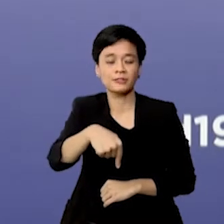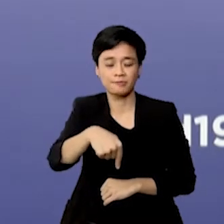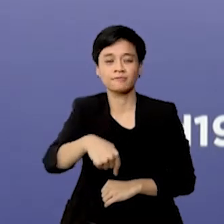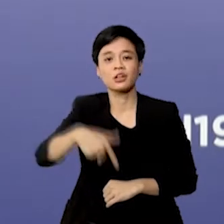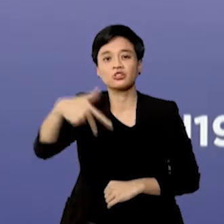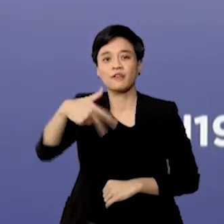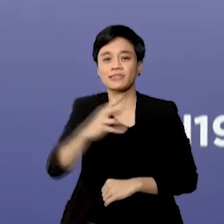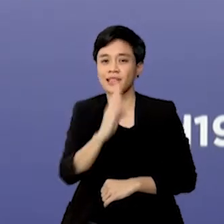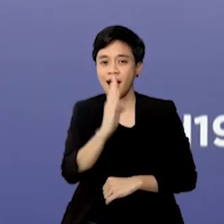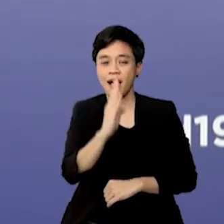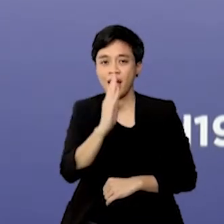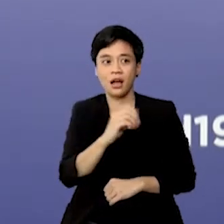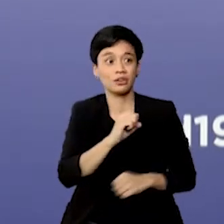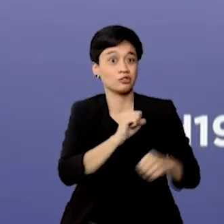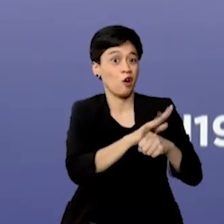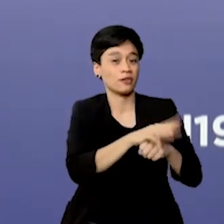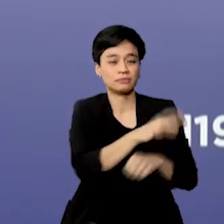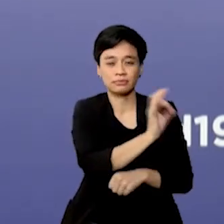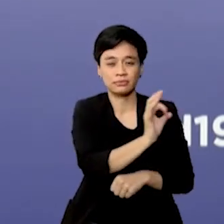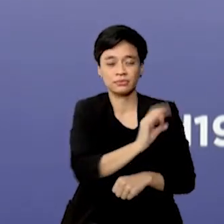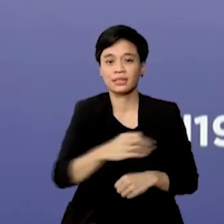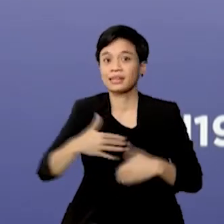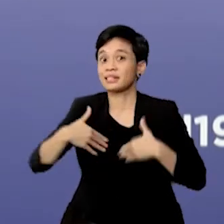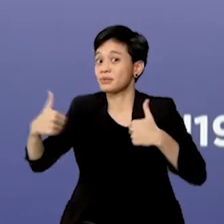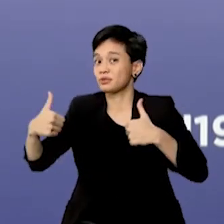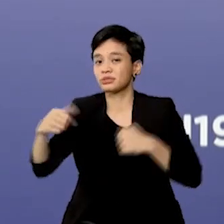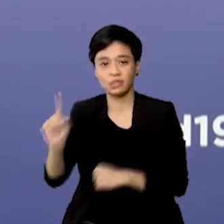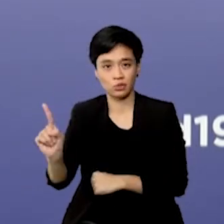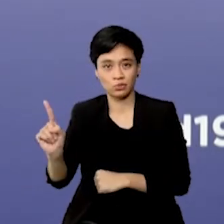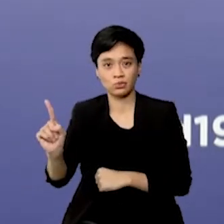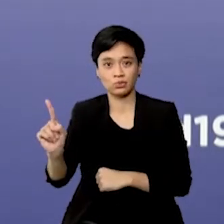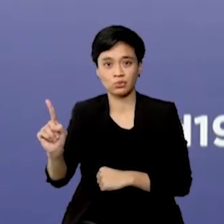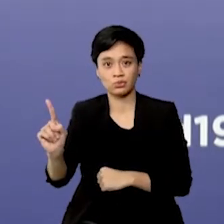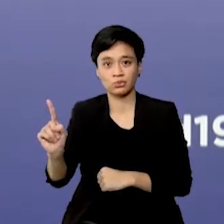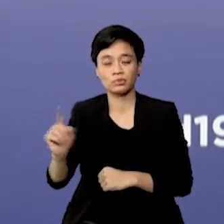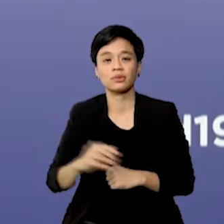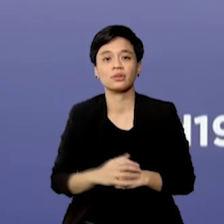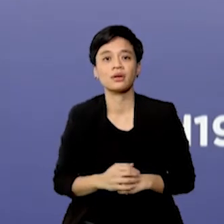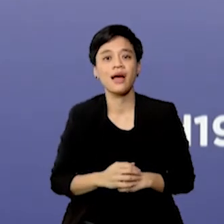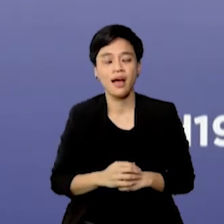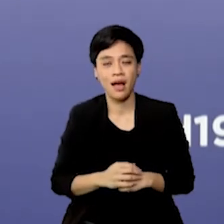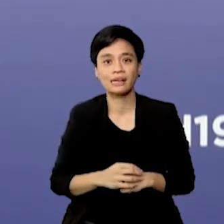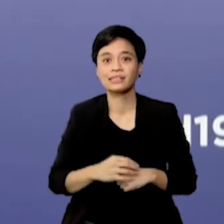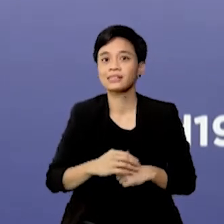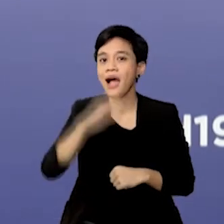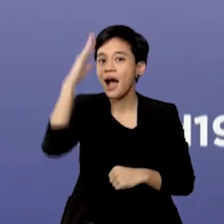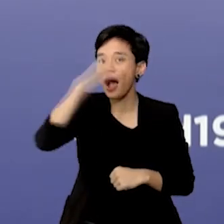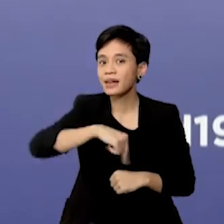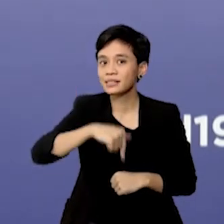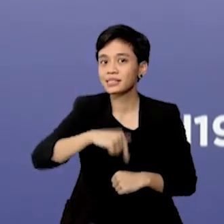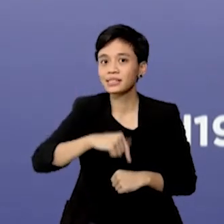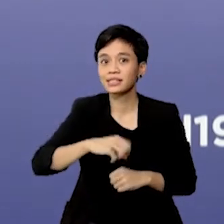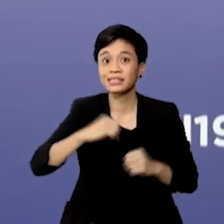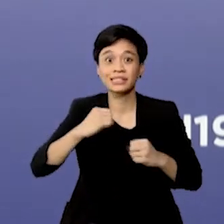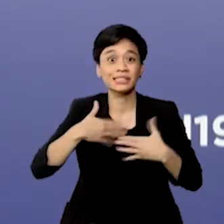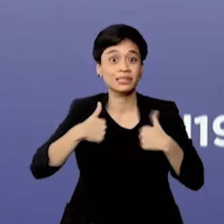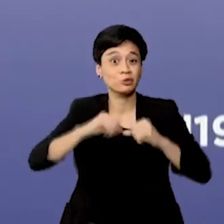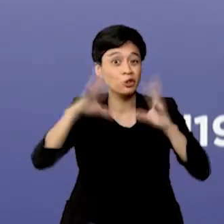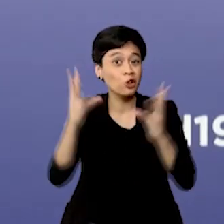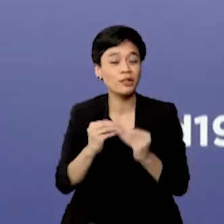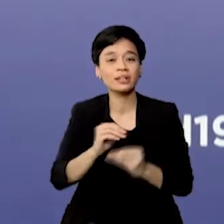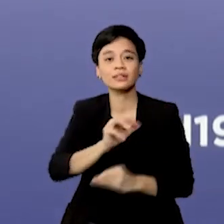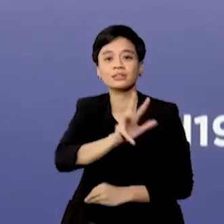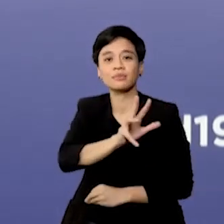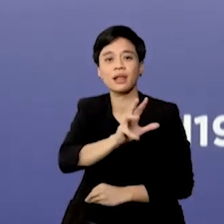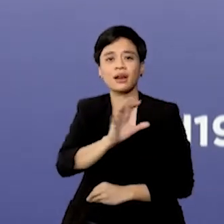Sulawesi Tengah tidak ada penambahan kasus dan 1 sembuh. Saudara-saudara, total sembuh hari ini adalah